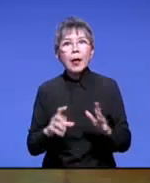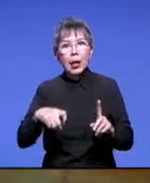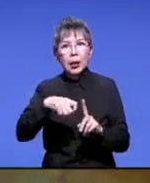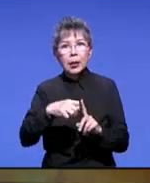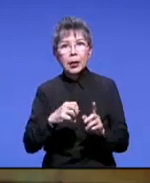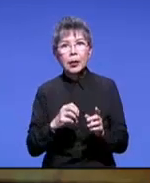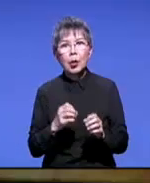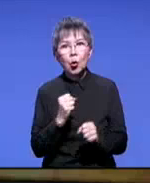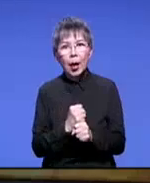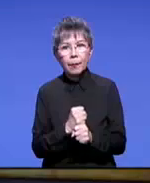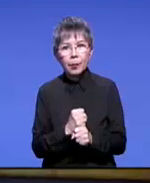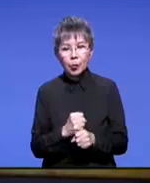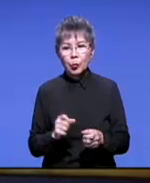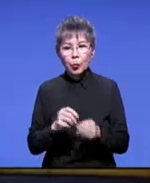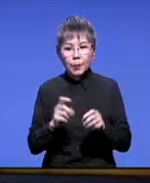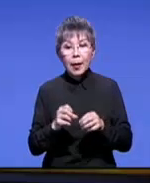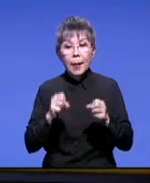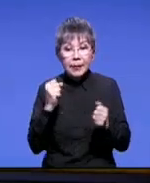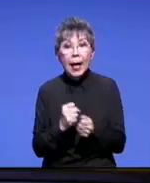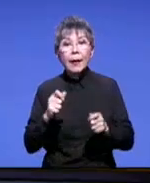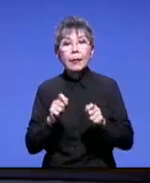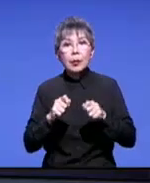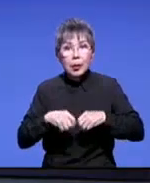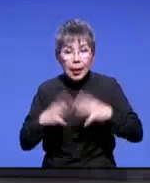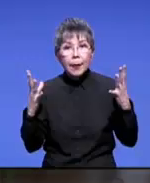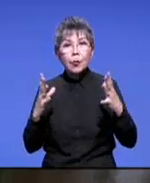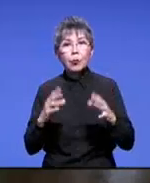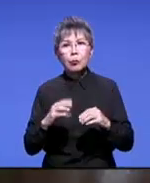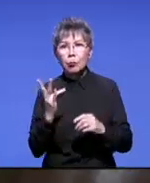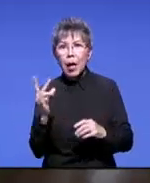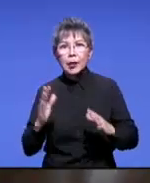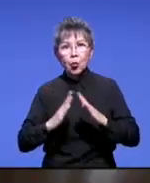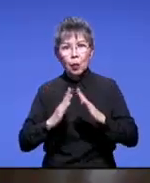mesiu yang diklaim bisa menghancurkan belasan rumah.